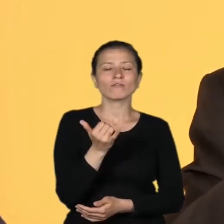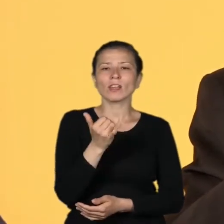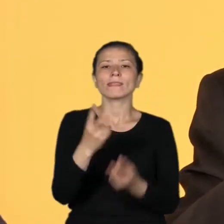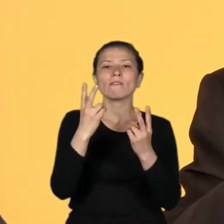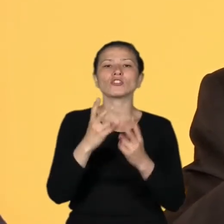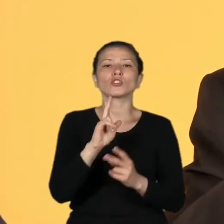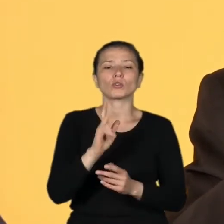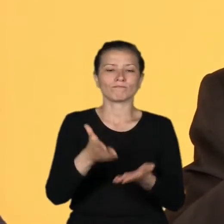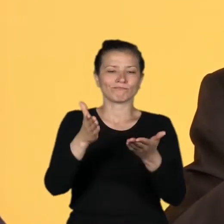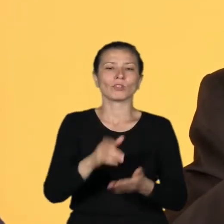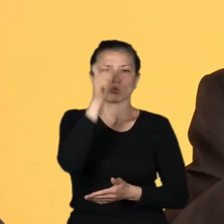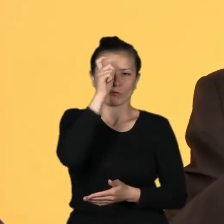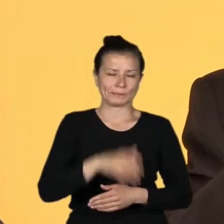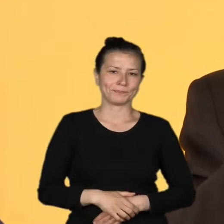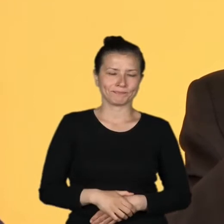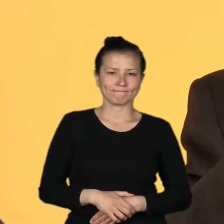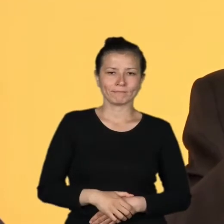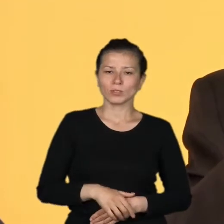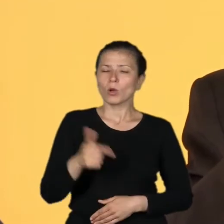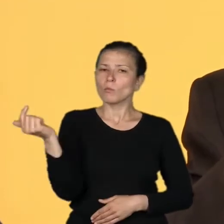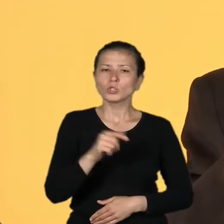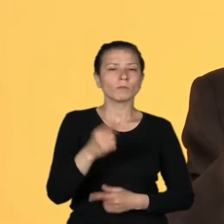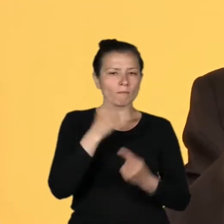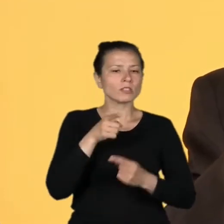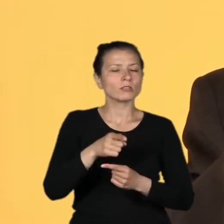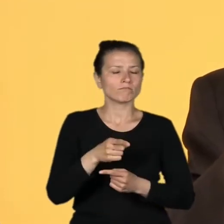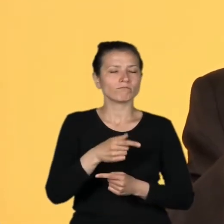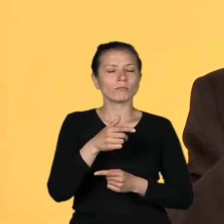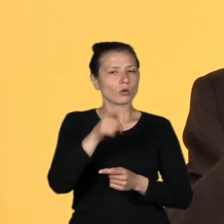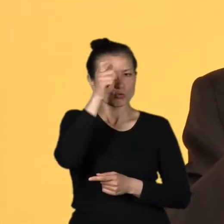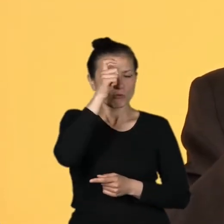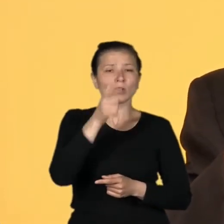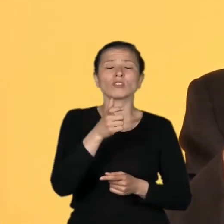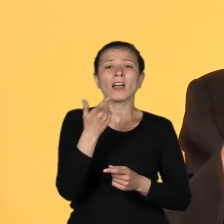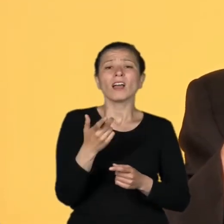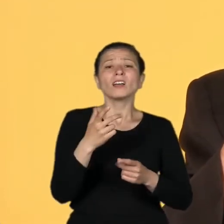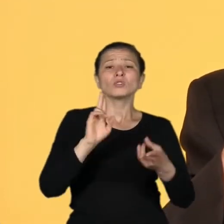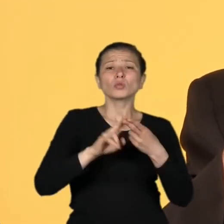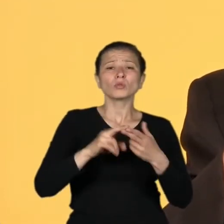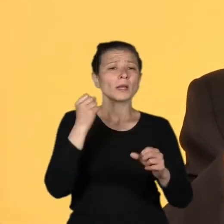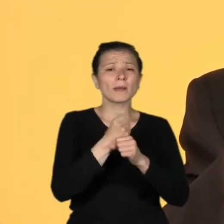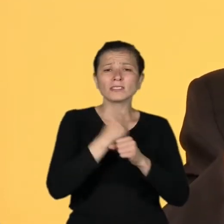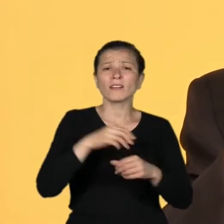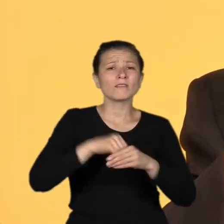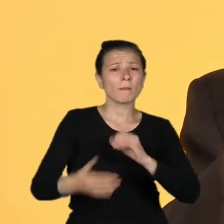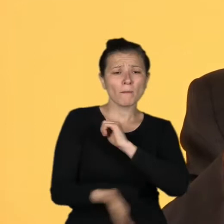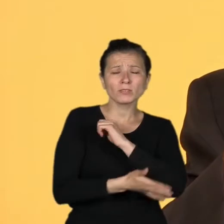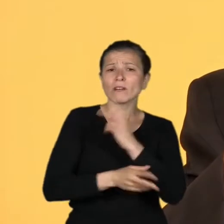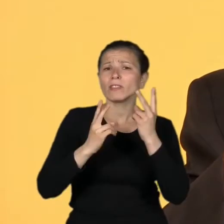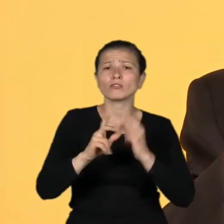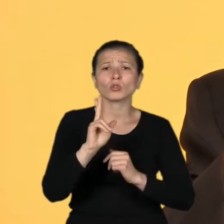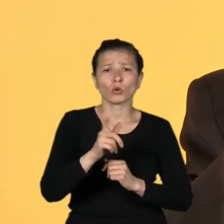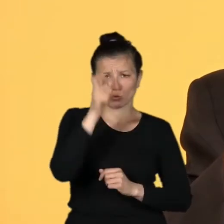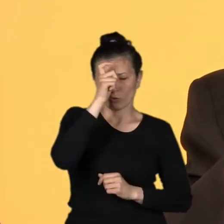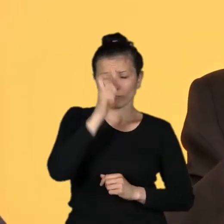być człowiek. I tu musimy myśleć o tej humanizacji stosunków pracy i zadać sobie pytanie o to, czego